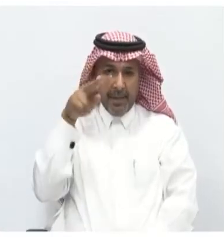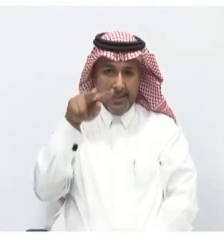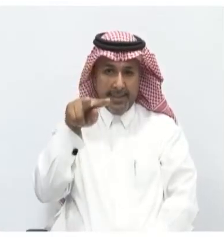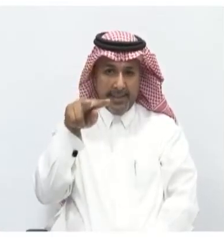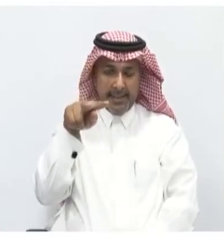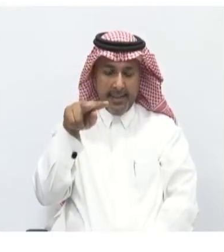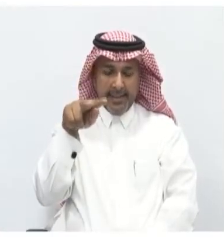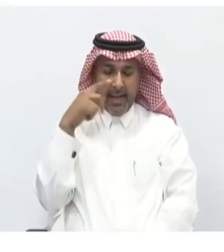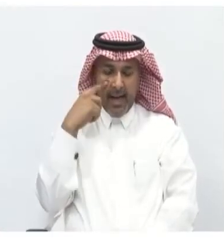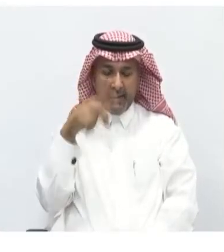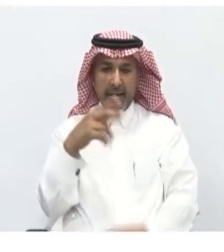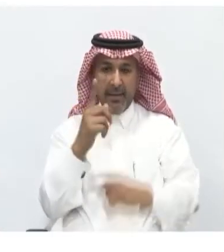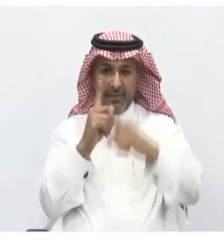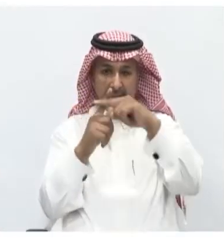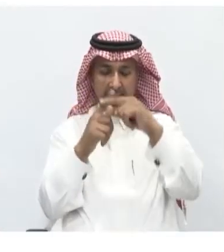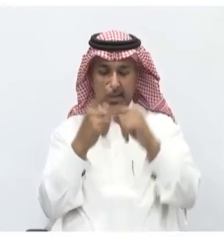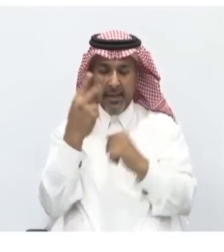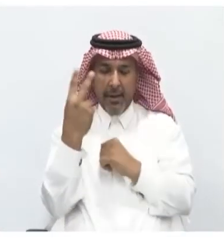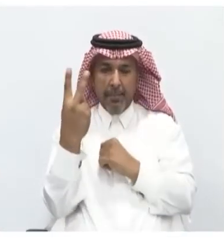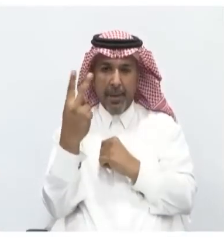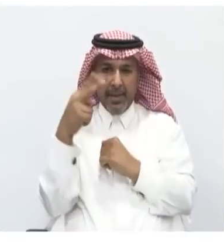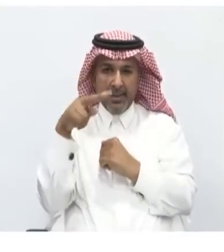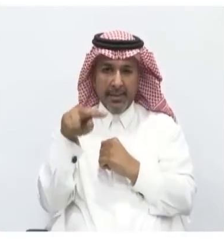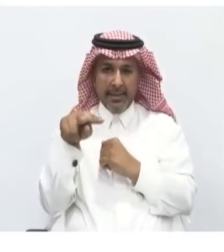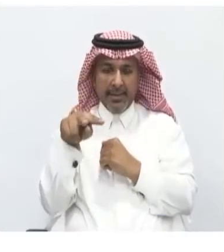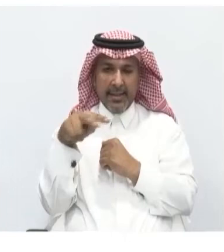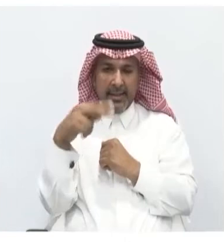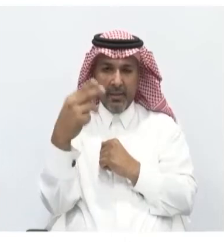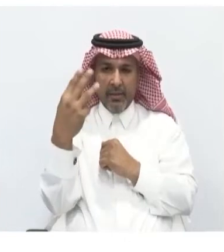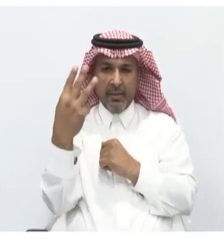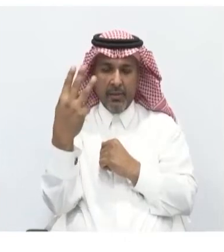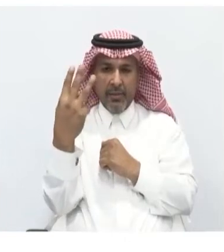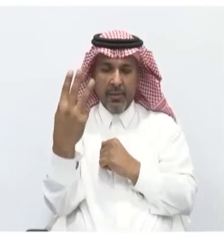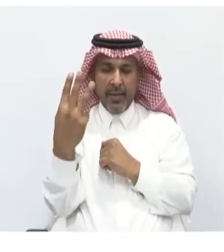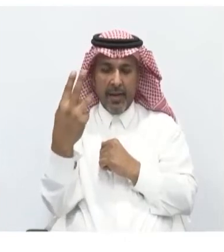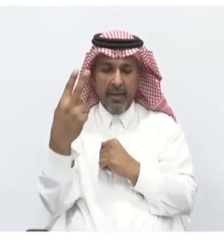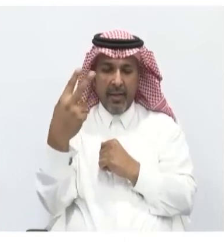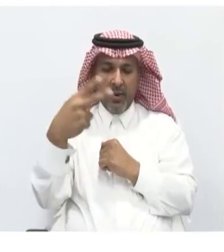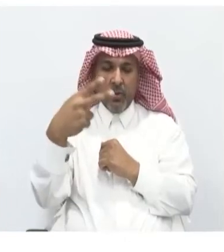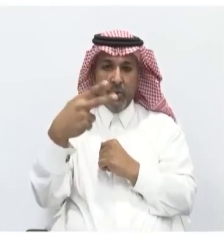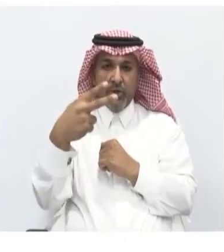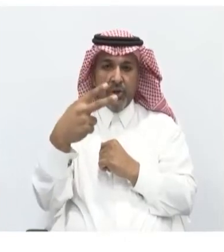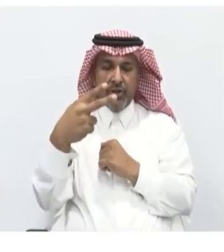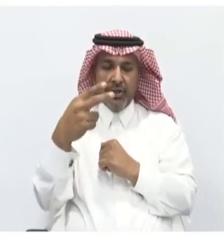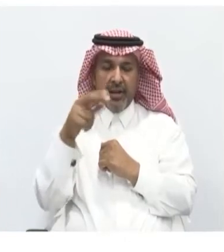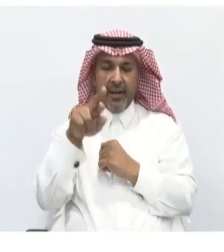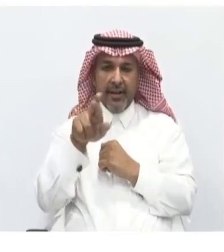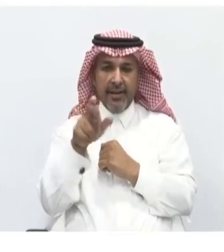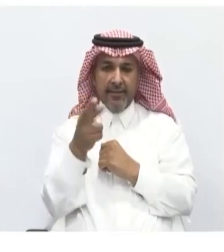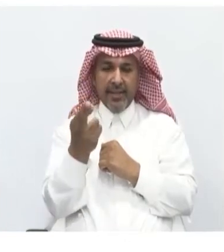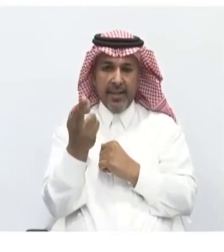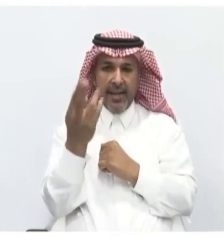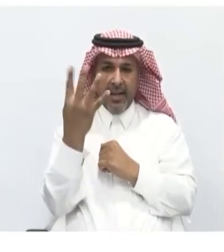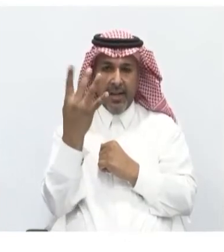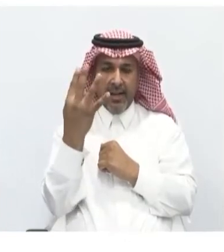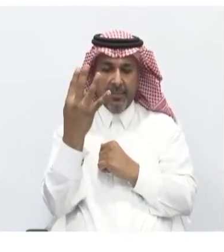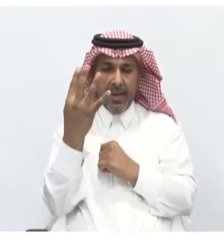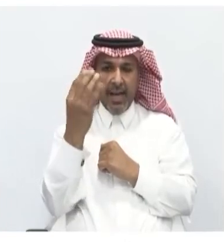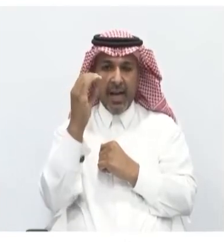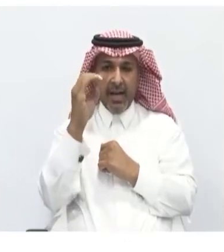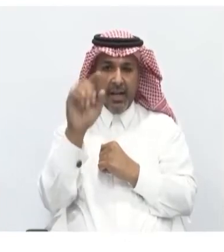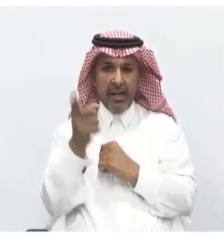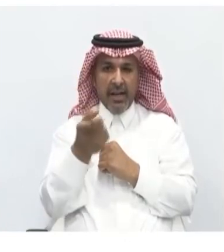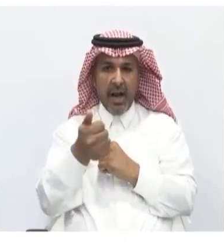المواد المتفاعله اقوم بالجمع للمواد المتفاعله كثر المواد المتفاعله 223.4 جرام